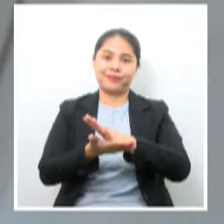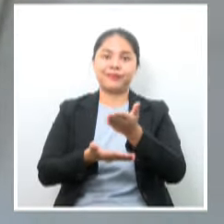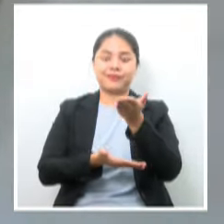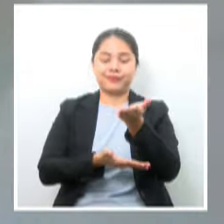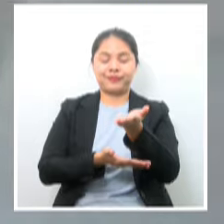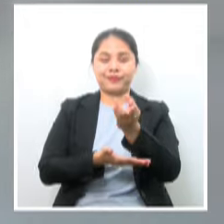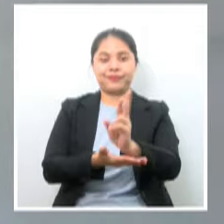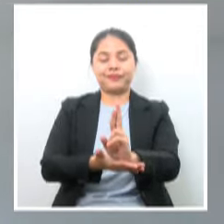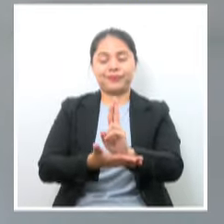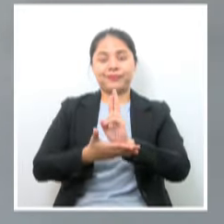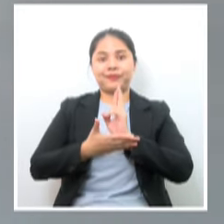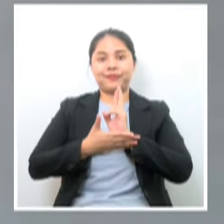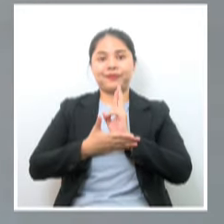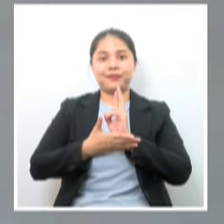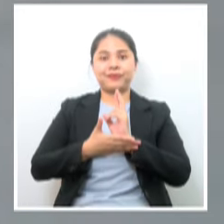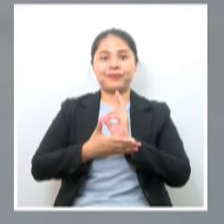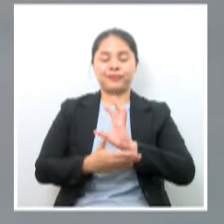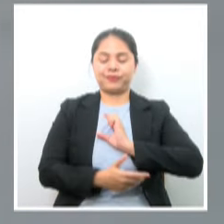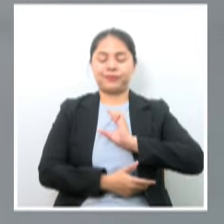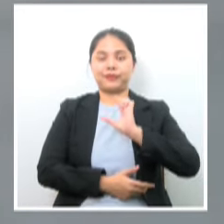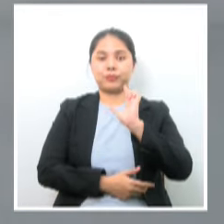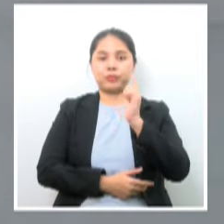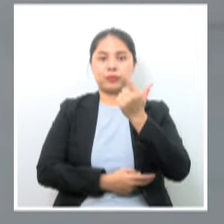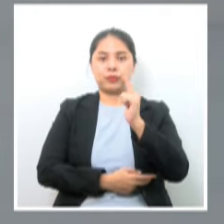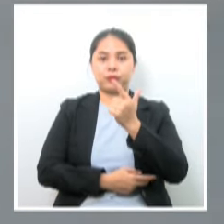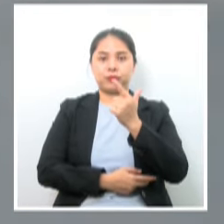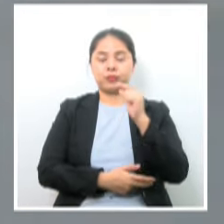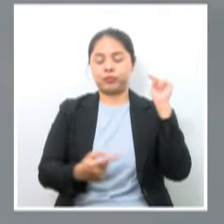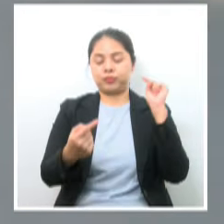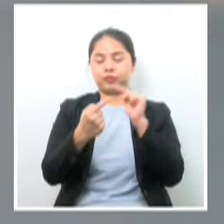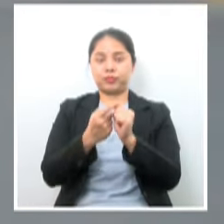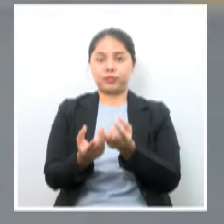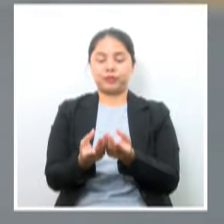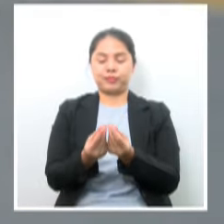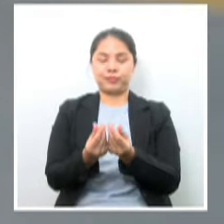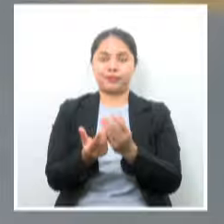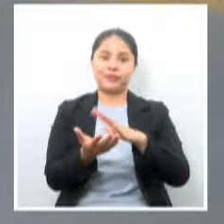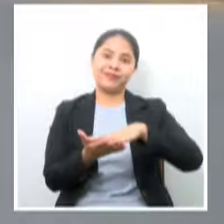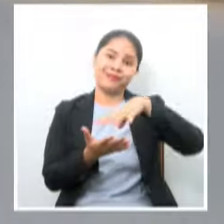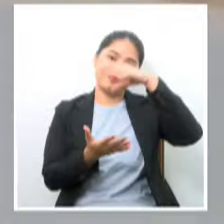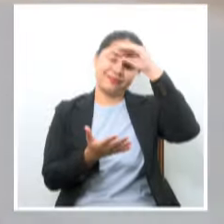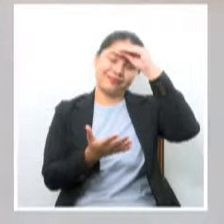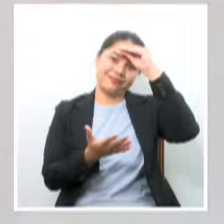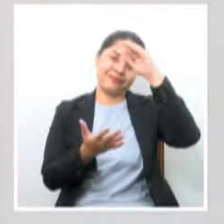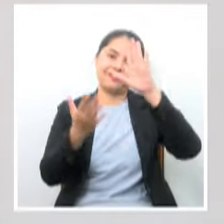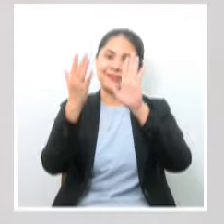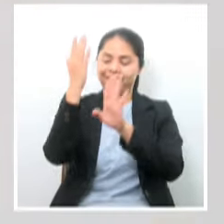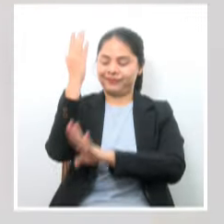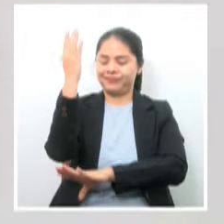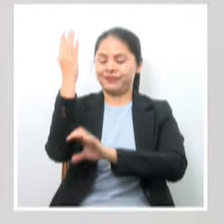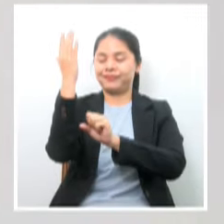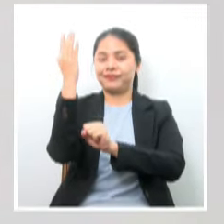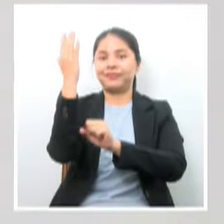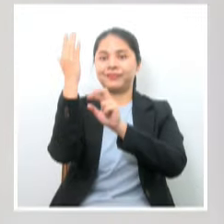โล่เกียรติยศรางวัลเหรียญทองชนะเลิศสำนักงานเขตพื้นที่การศึกษาประถมศึกษาสุราษฎร์ธานีเข